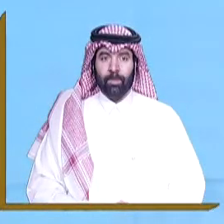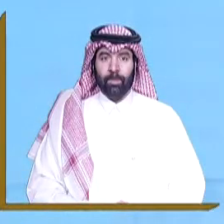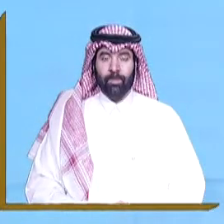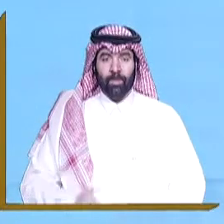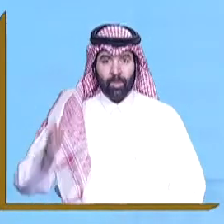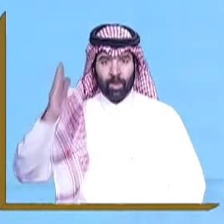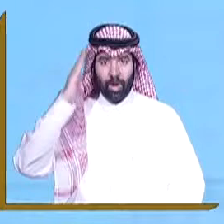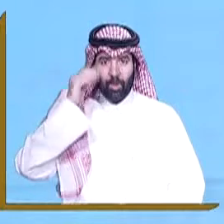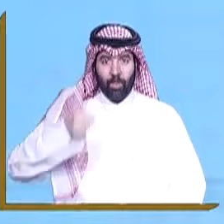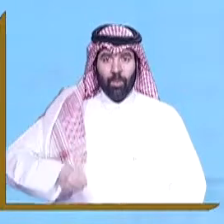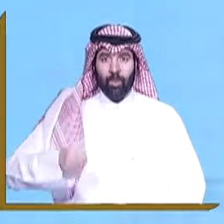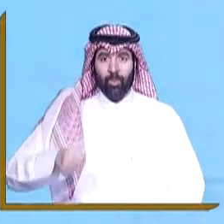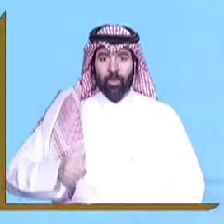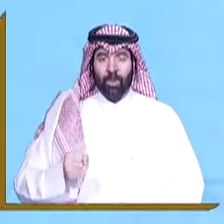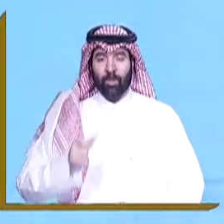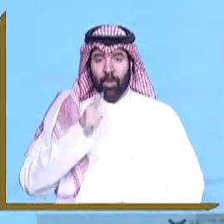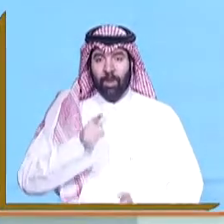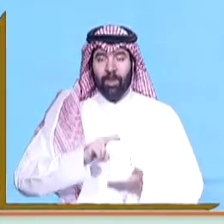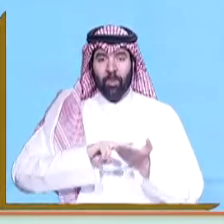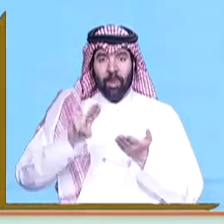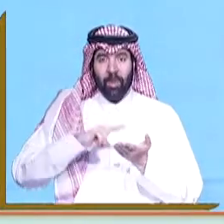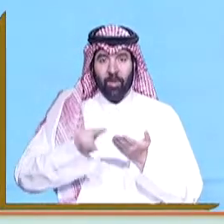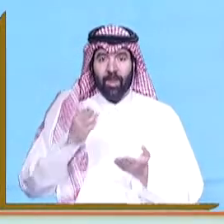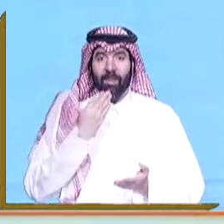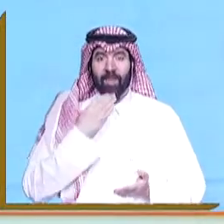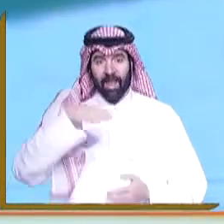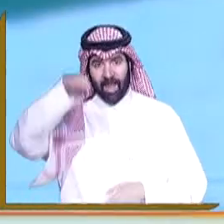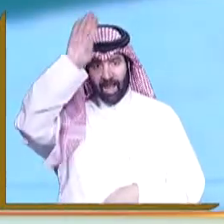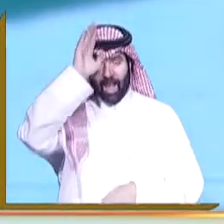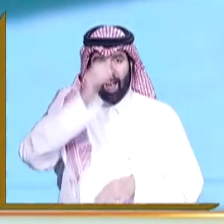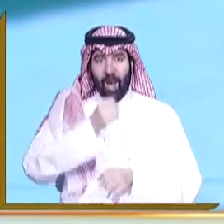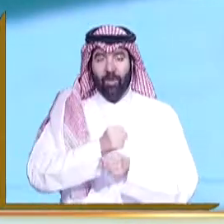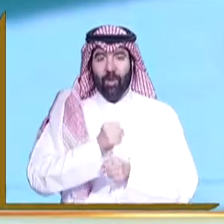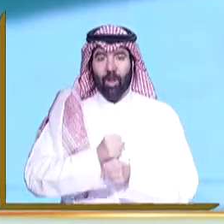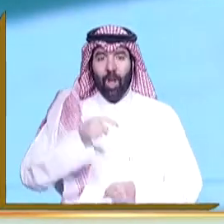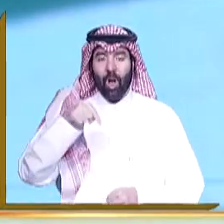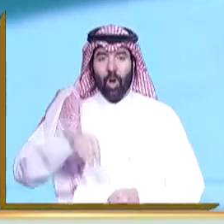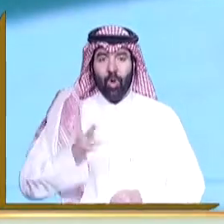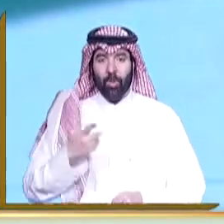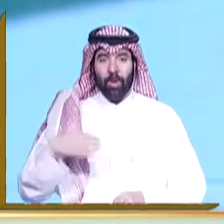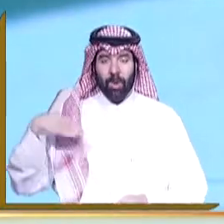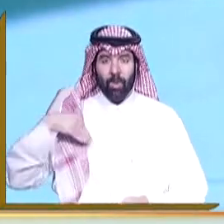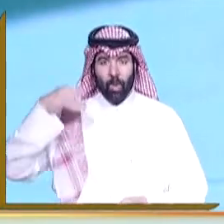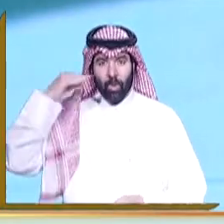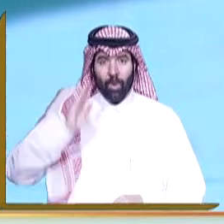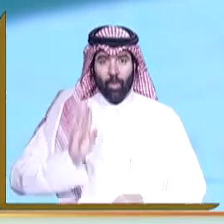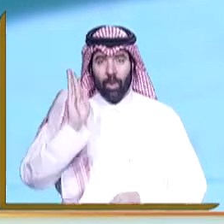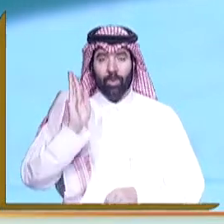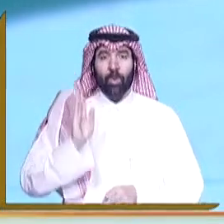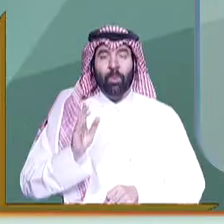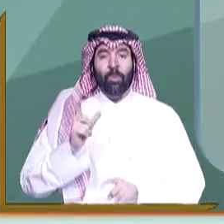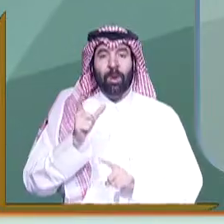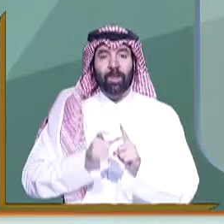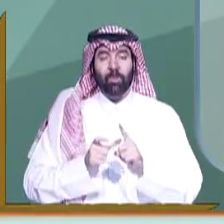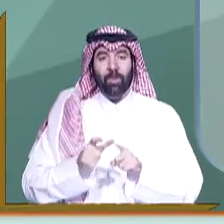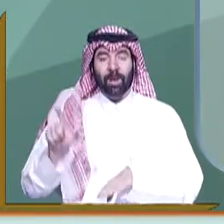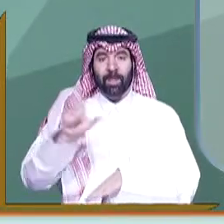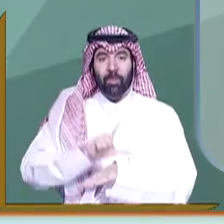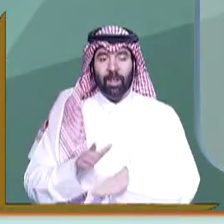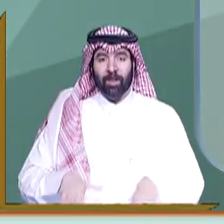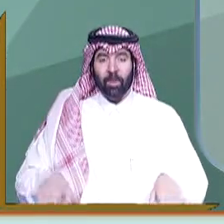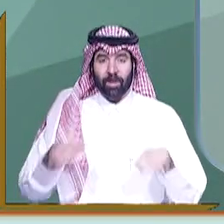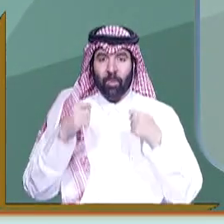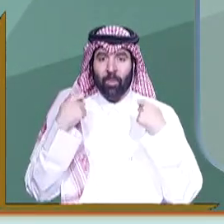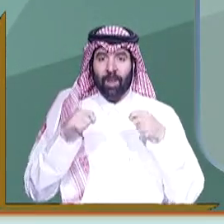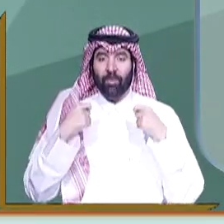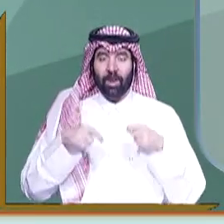أهلا بكم. بعث خادم الحرمين الشريفين الملك سلمان بن عبد العزيز آل سعود وصاحب السمو الملكي